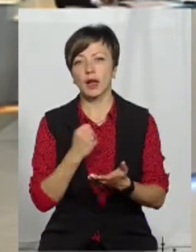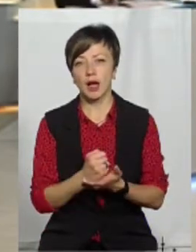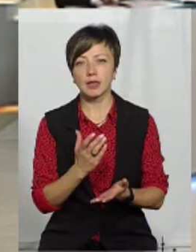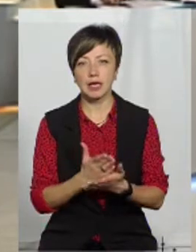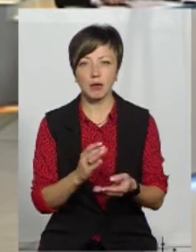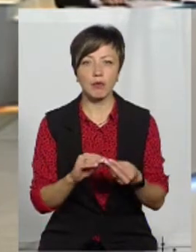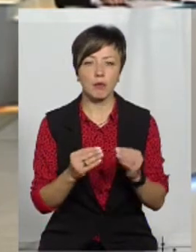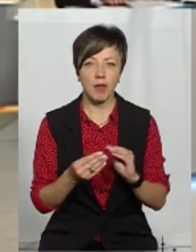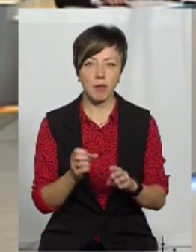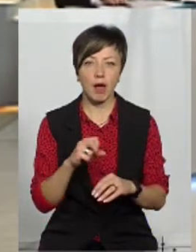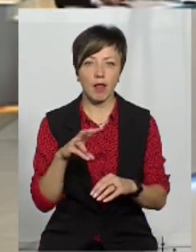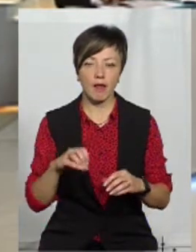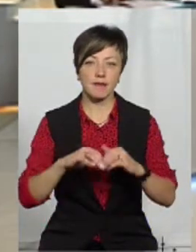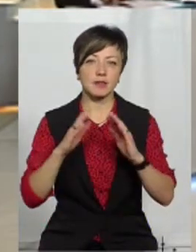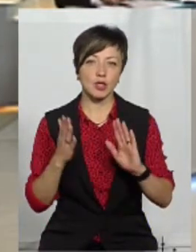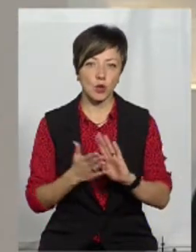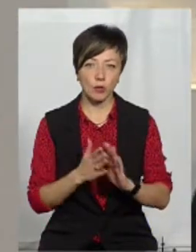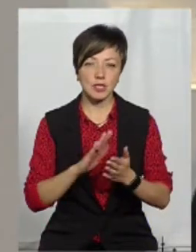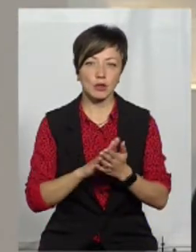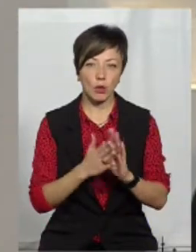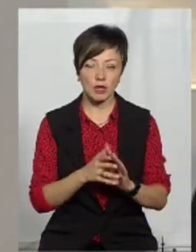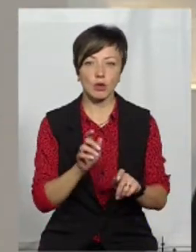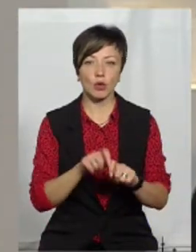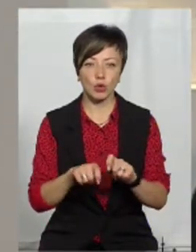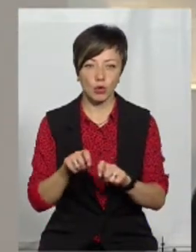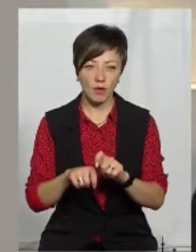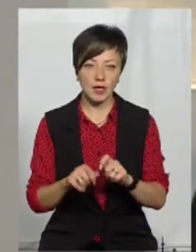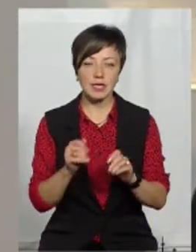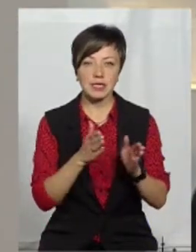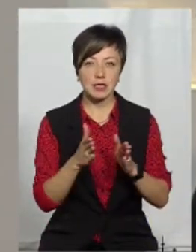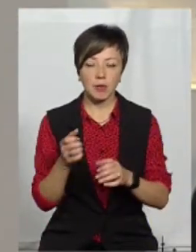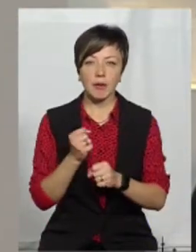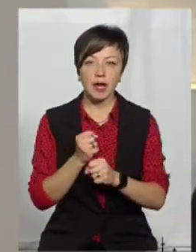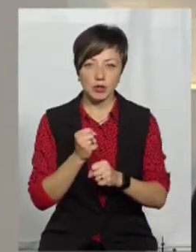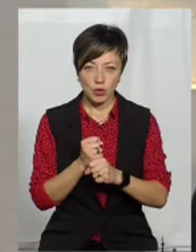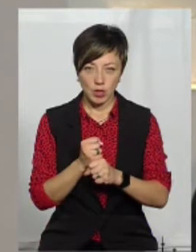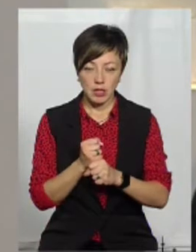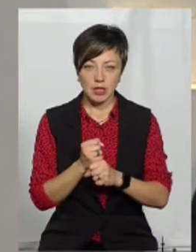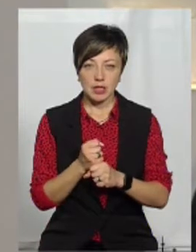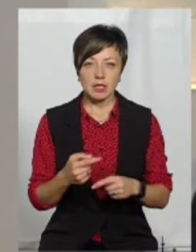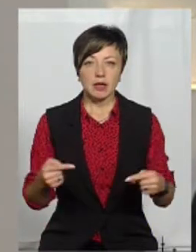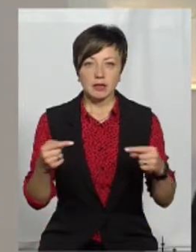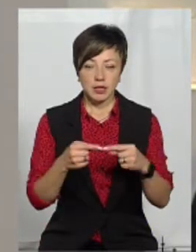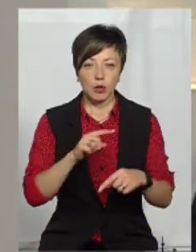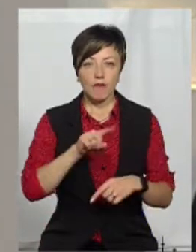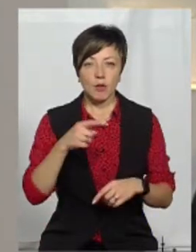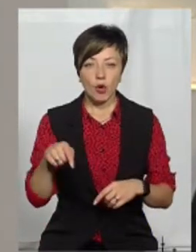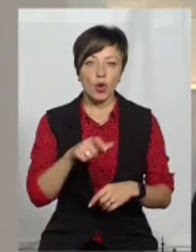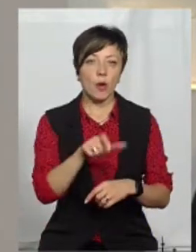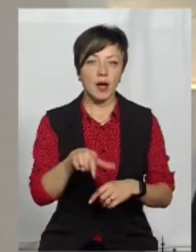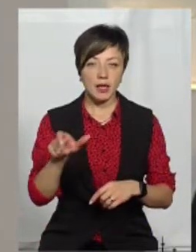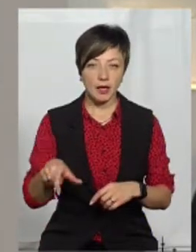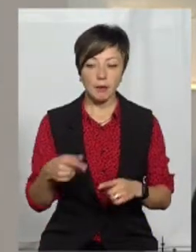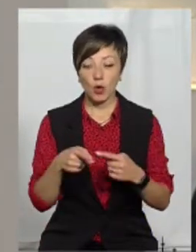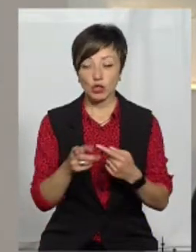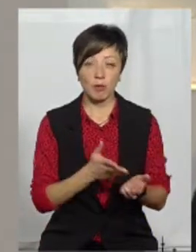Є проблеми, але в цілому ситуація контрольована і система працює згідно вимог громадян.